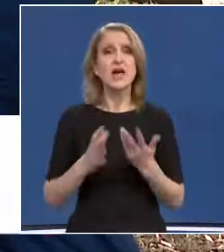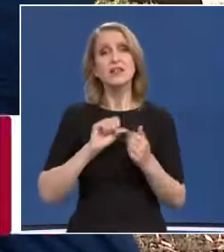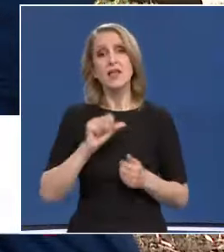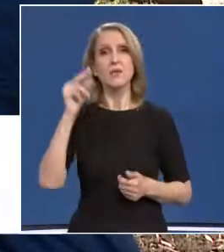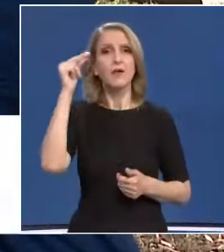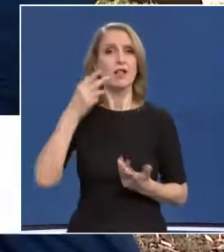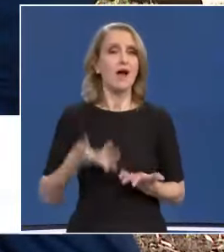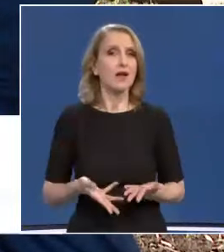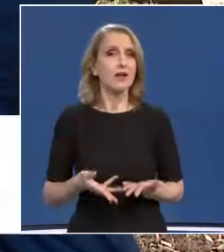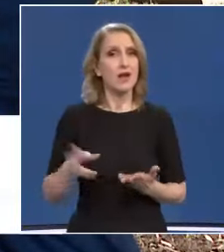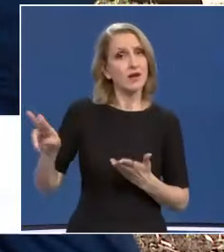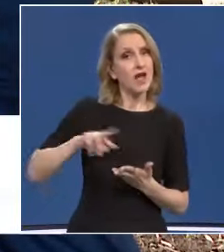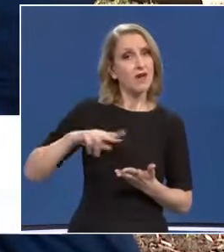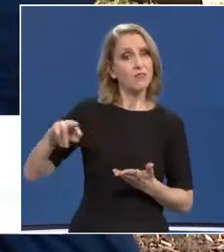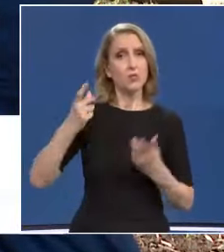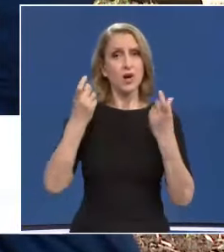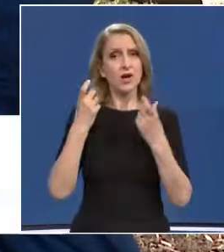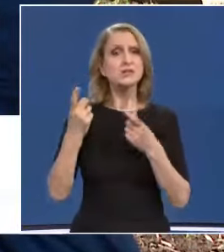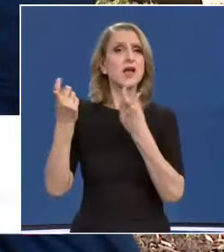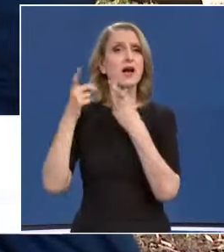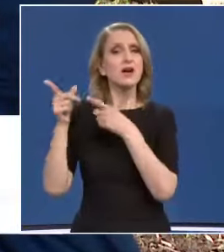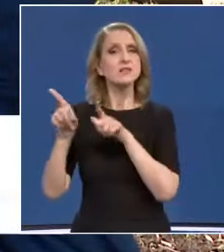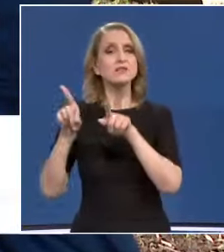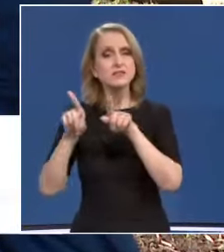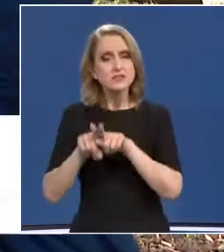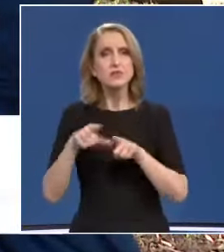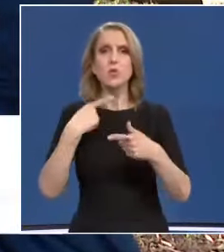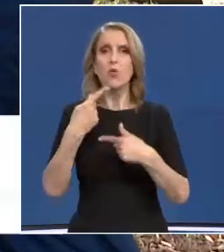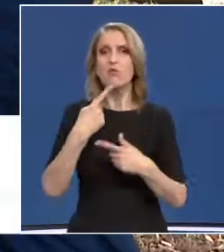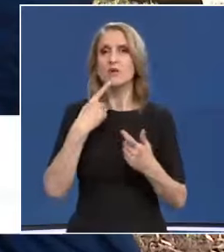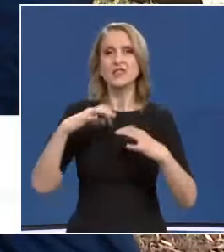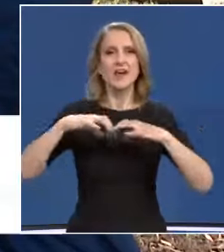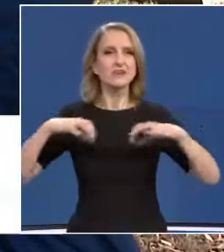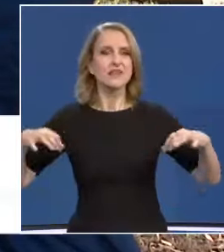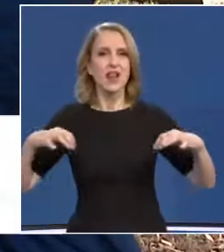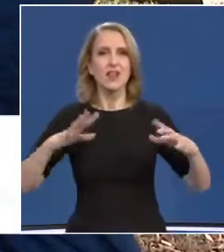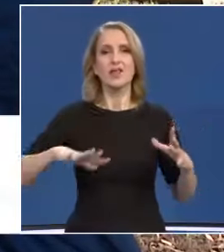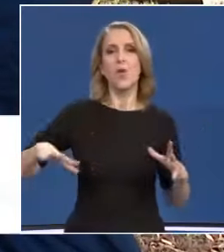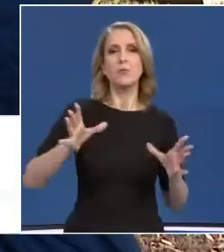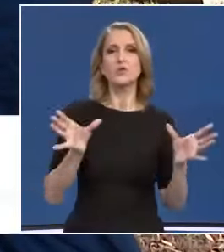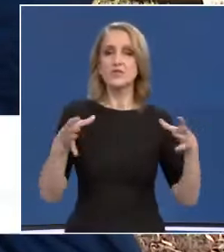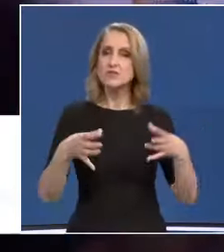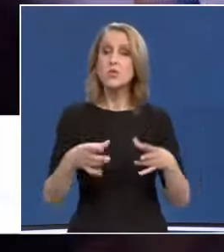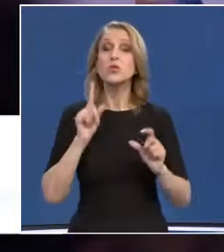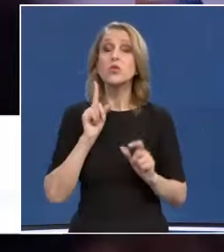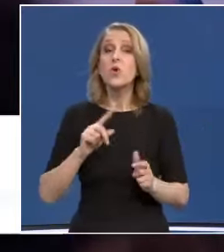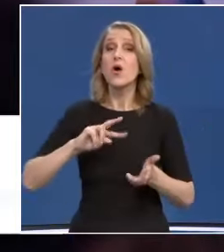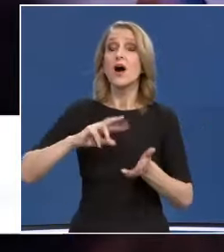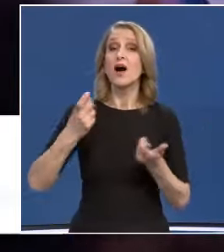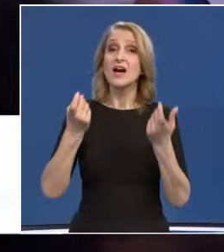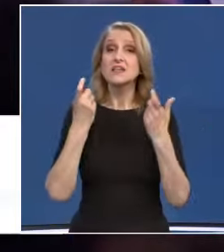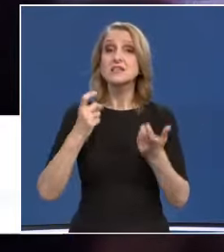неща приличаме на Гърция. Гърция също говорят за разделение на обществото, но просто гръцката политическа